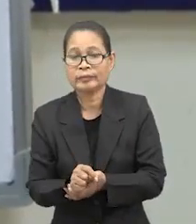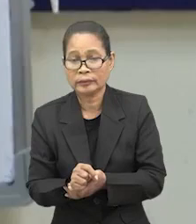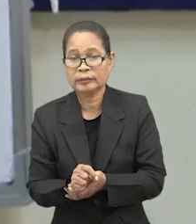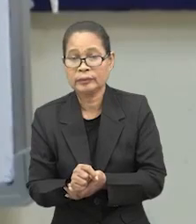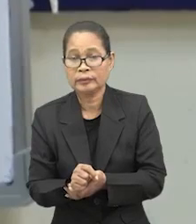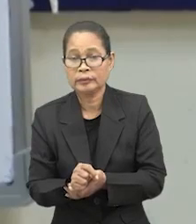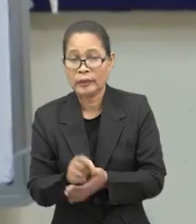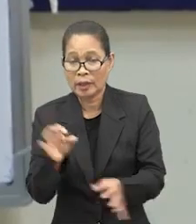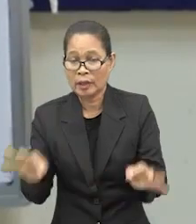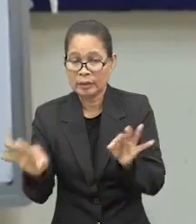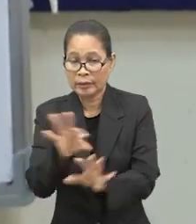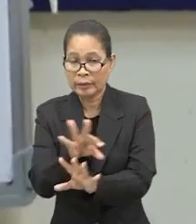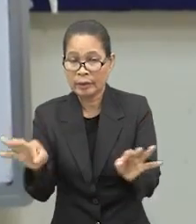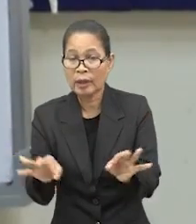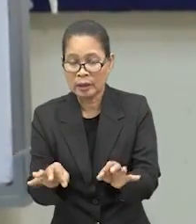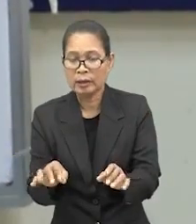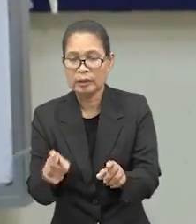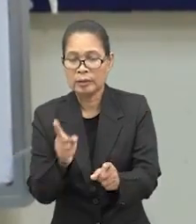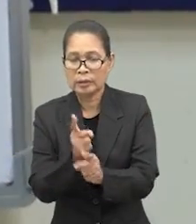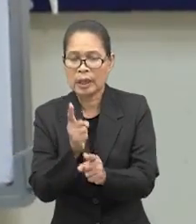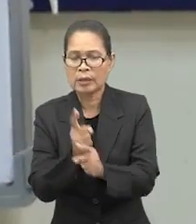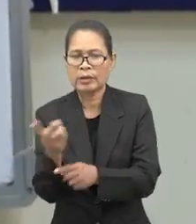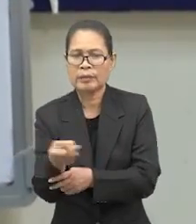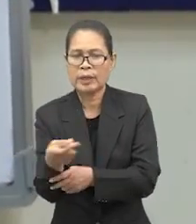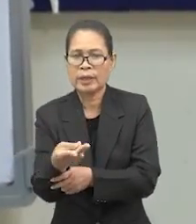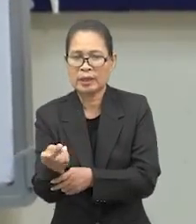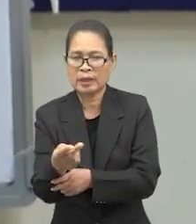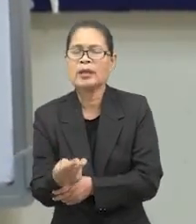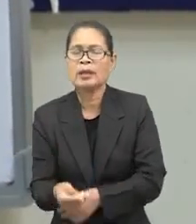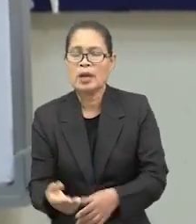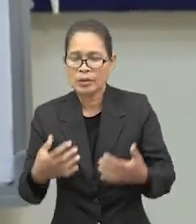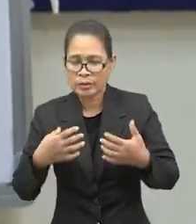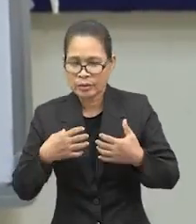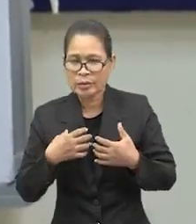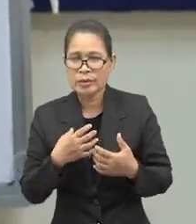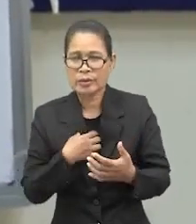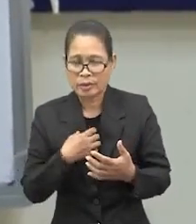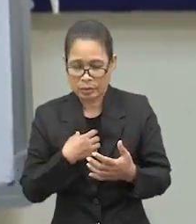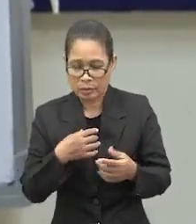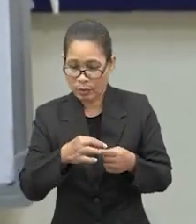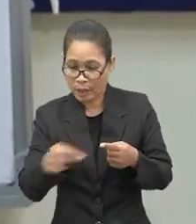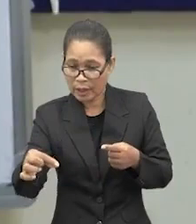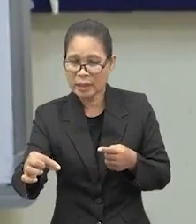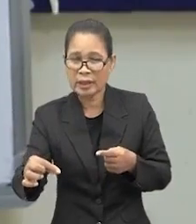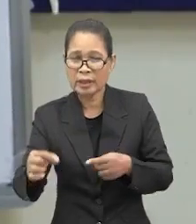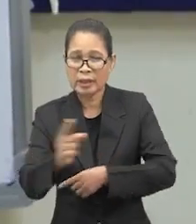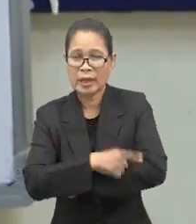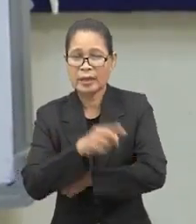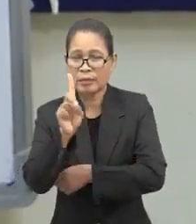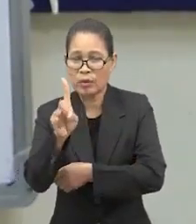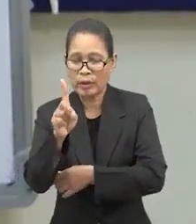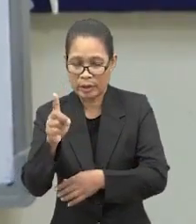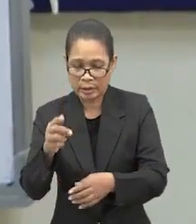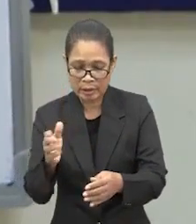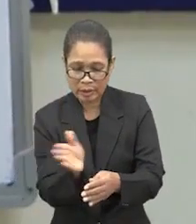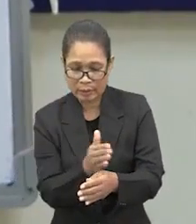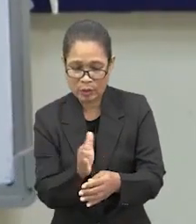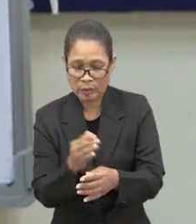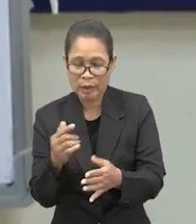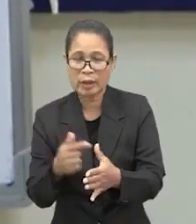mẹ chăng sumnu ni ko kon aich su ban tang 2 na ba kon chong su veen chieng kon dak thngai ti 1 neu khang